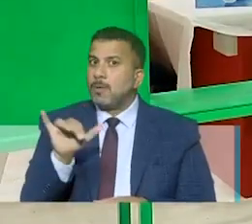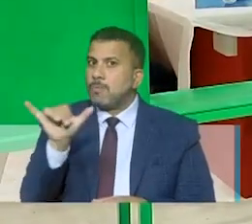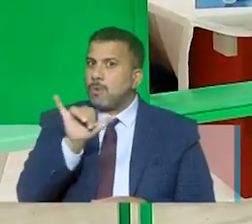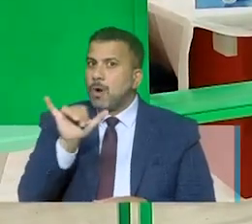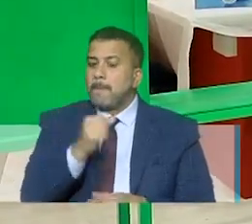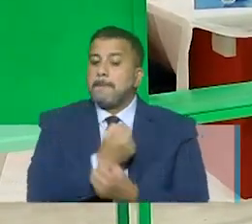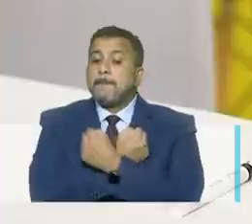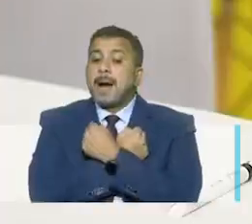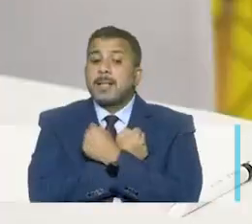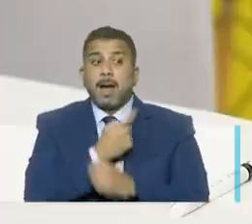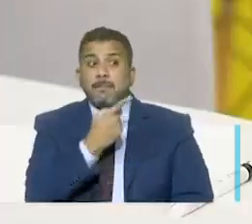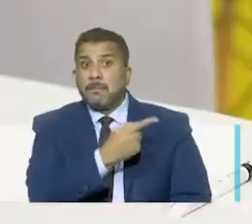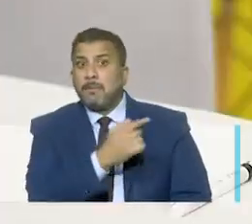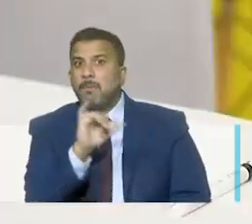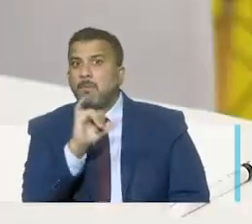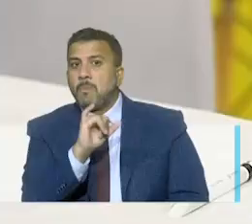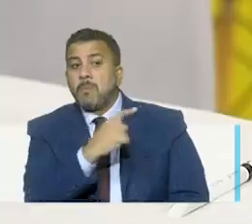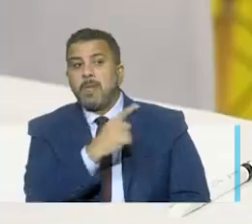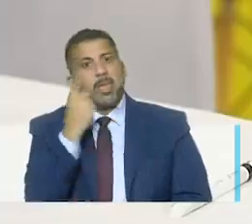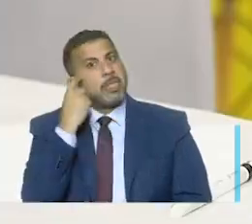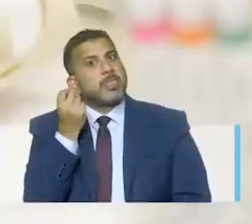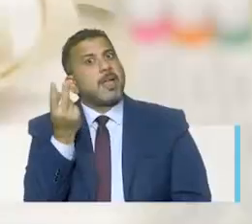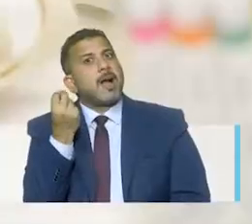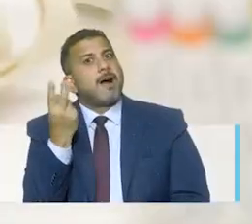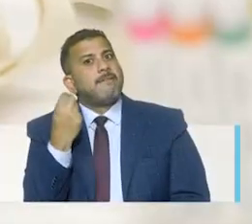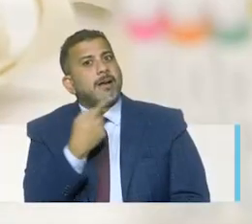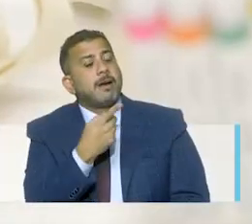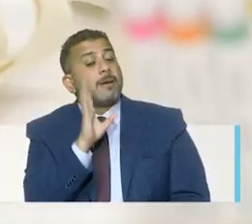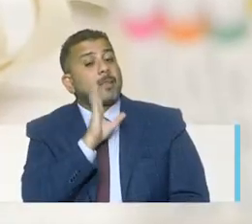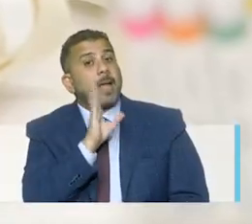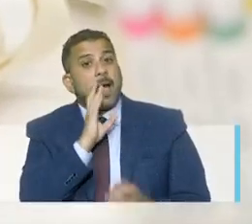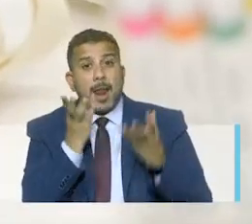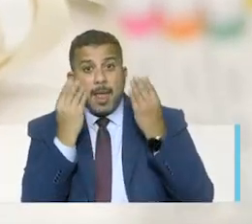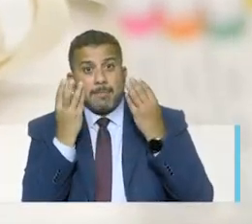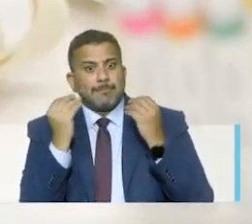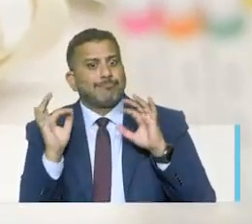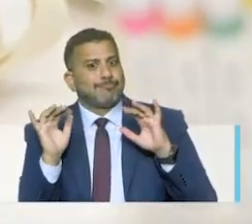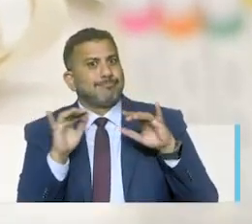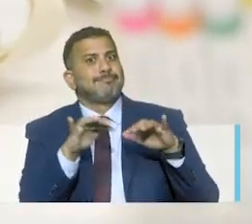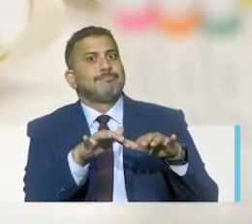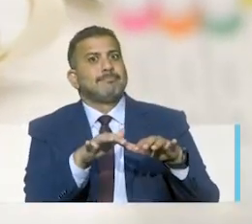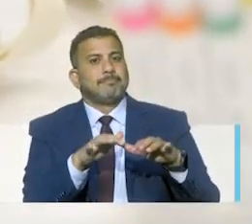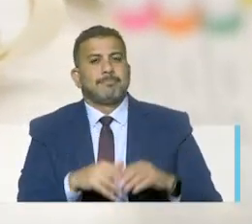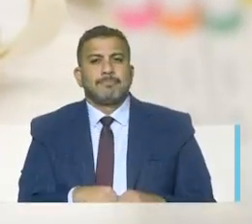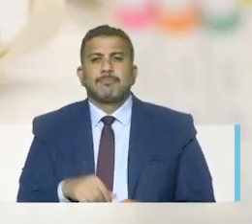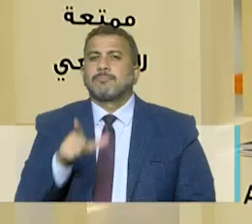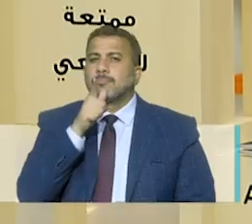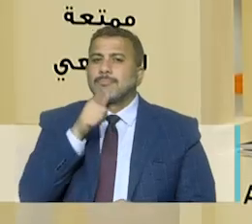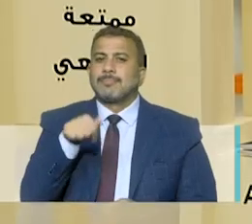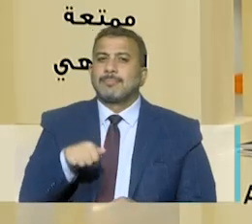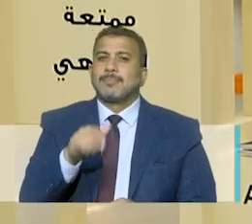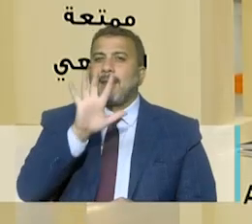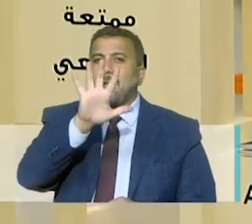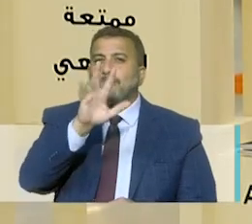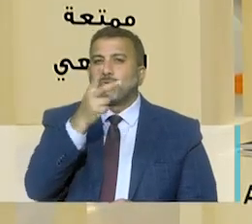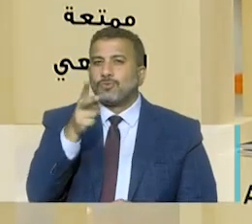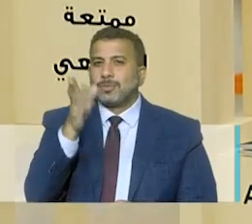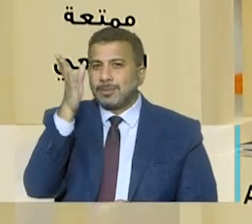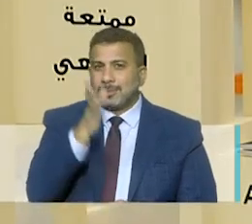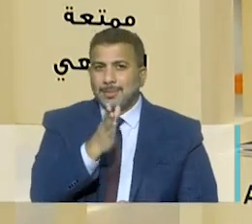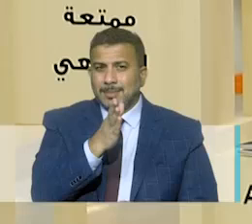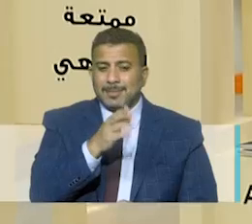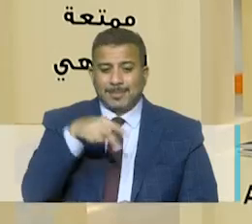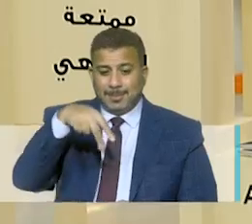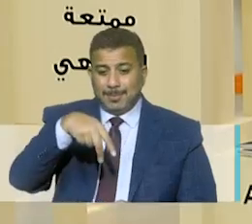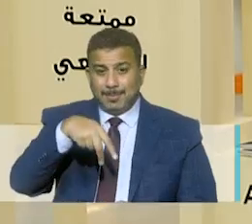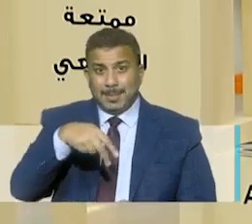بأهمية المتاحف كوجهة ثقافية وتعليمية جاذبة. إذن حتى 25 أغسطس